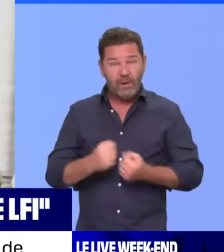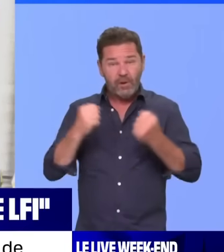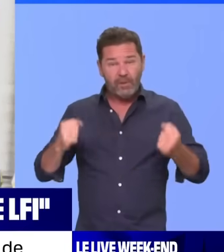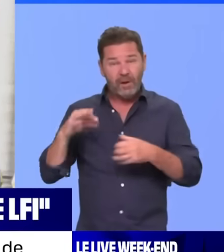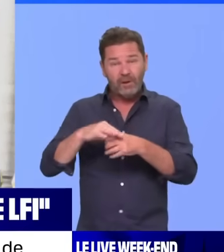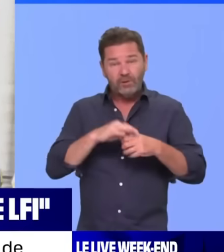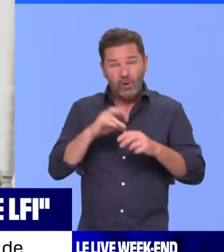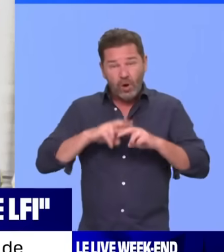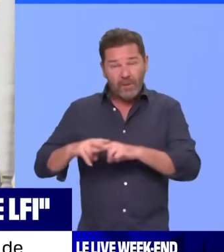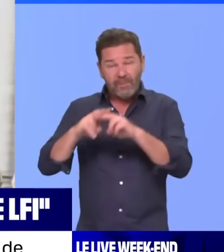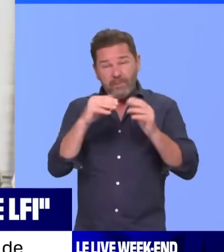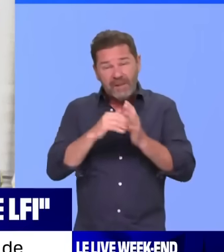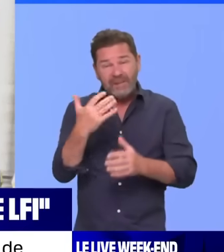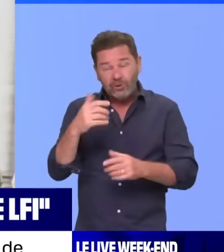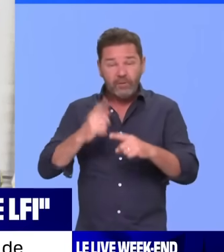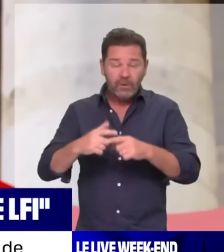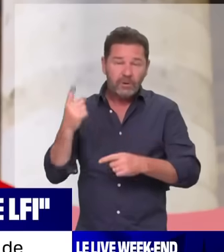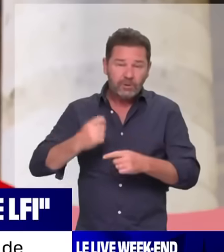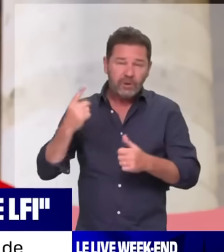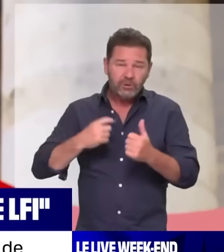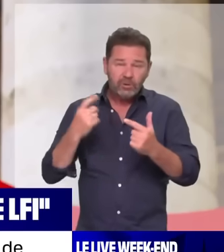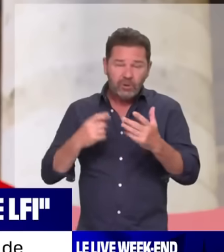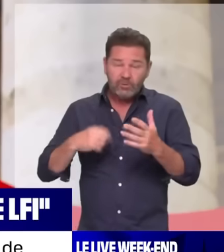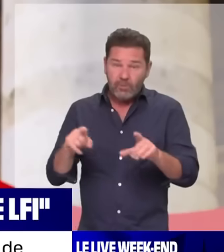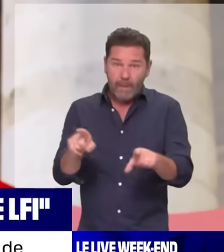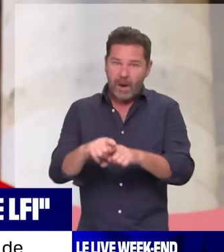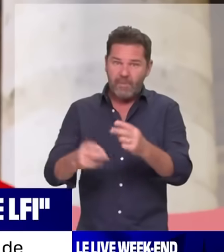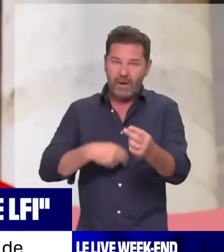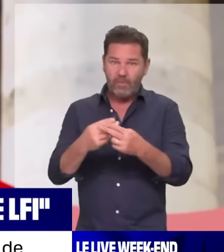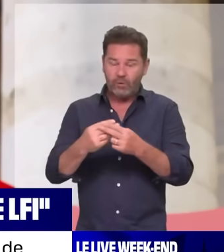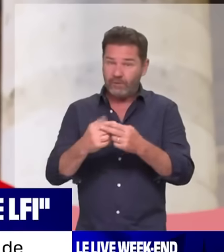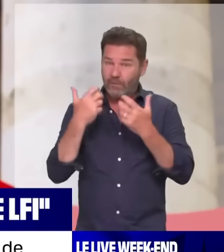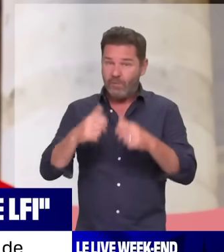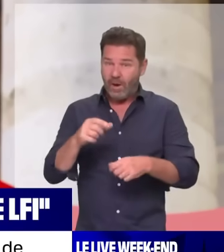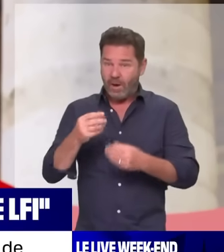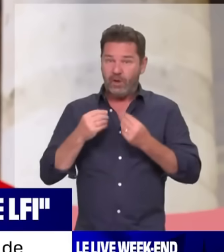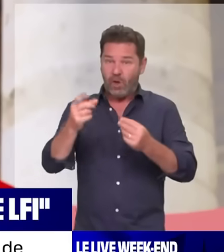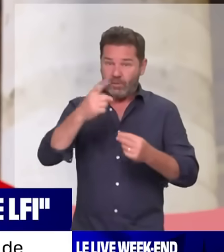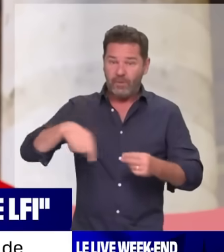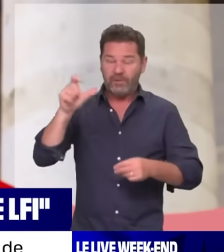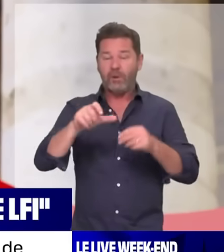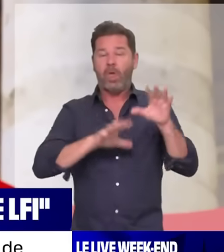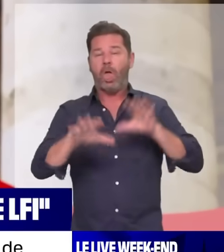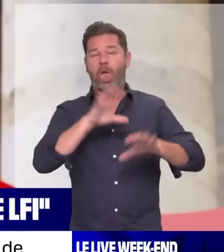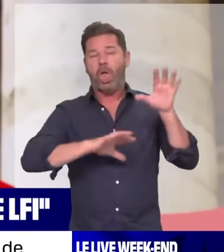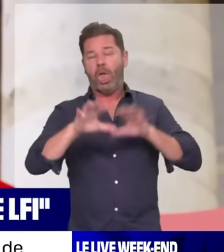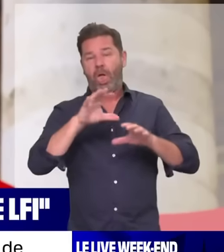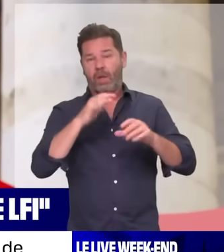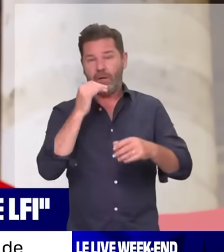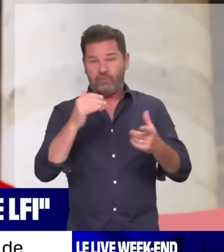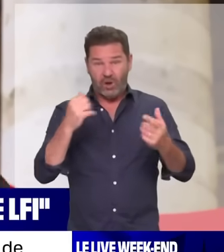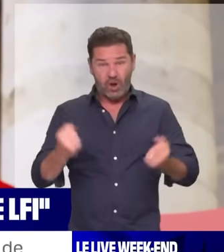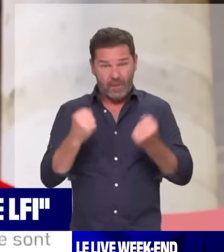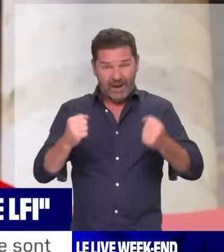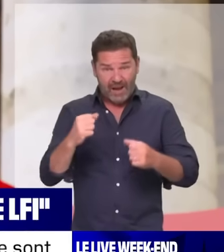européennes et je l'ai fait à chaque fois et je ne laisserai pas décentrer cette campagne des élections législatives qui une campagne expresse